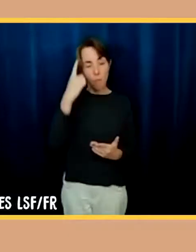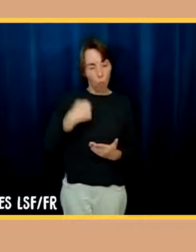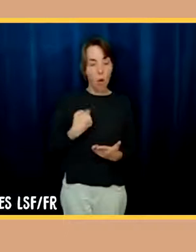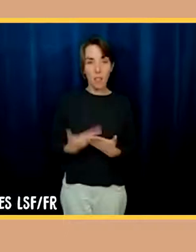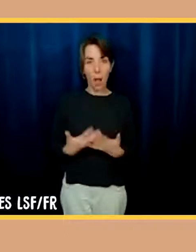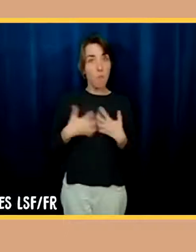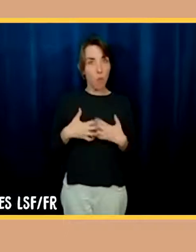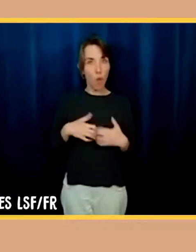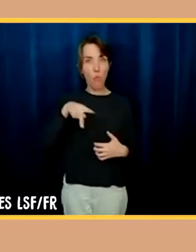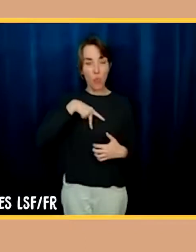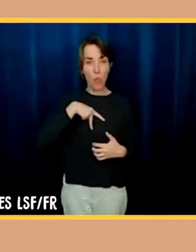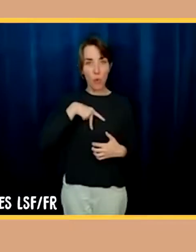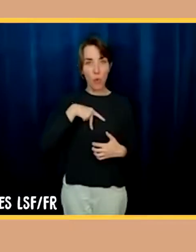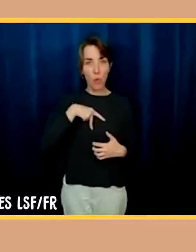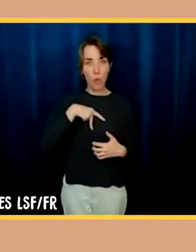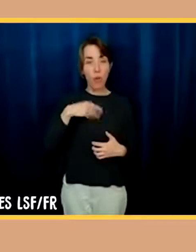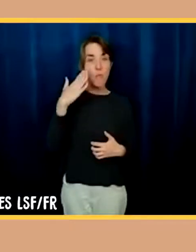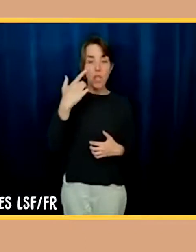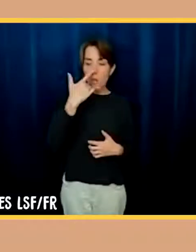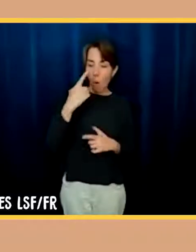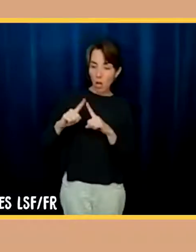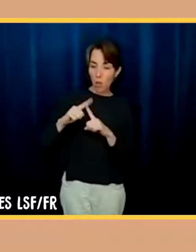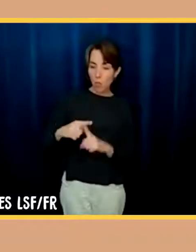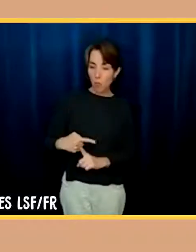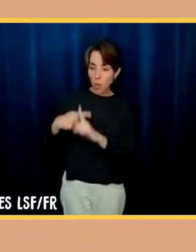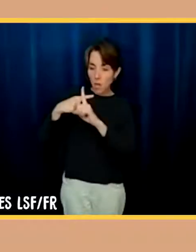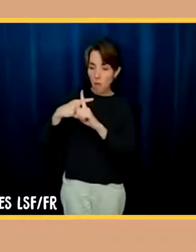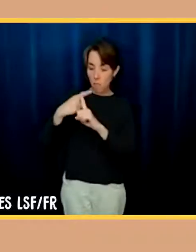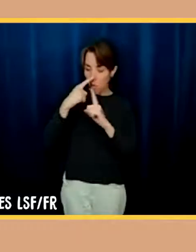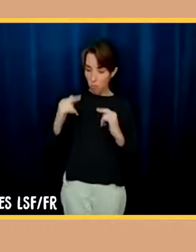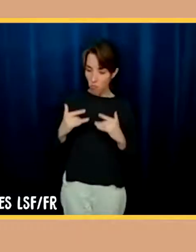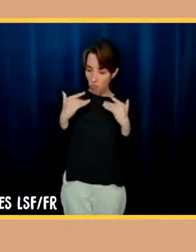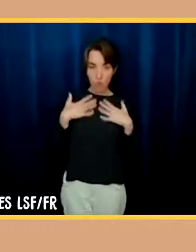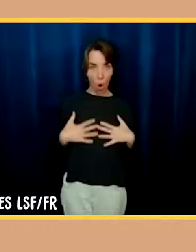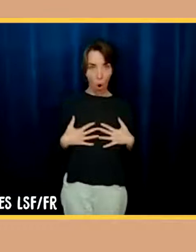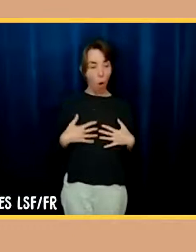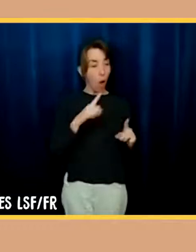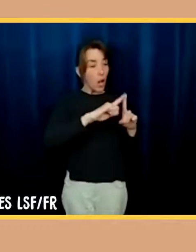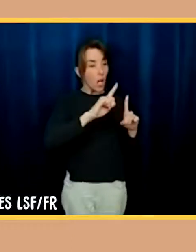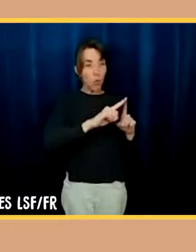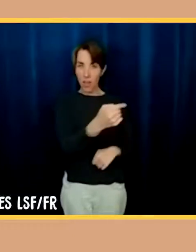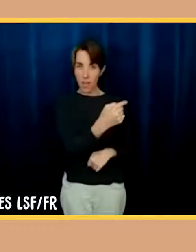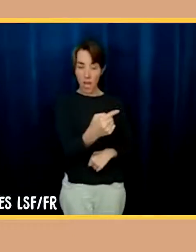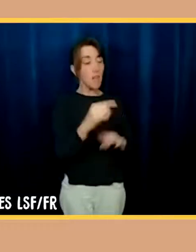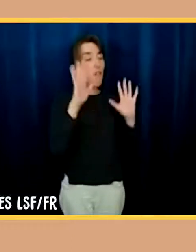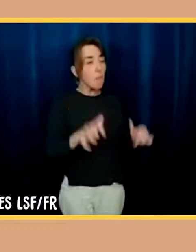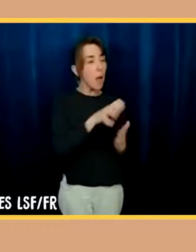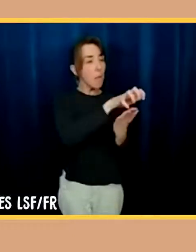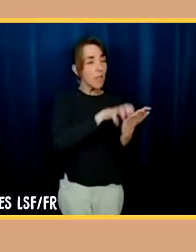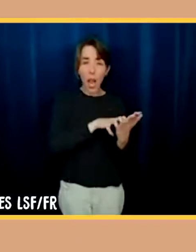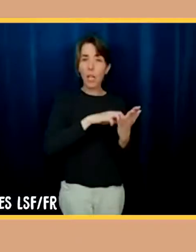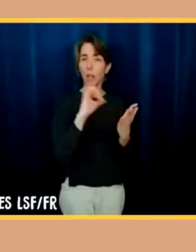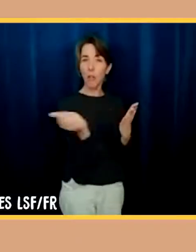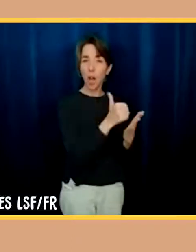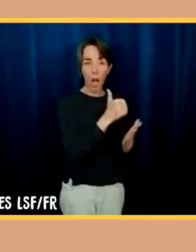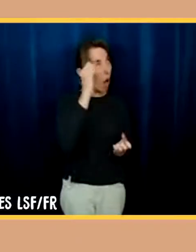maintenant. Ce qui est bien pour moi, je le ressens, et ce qui est mauvais pour moi, on pourra me sortir tous les textes du monde et toutes les interprétations du monde, si